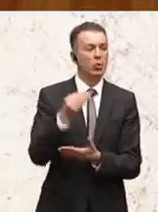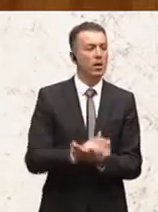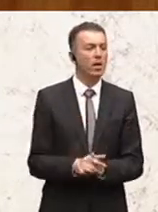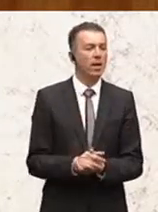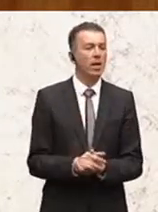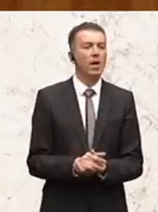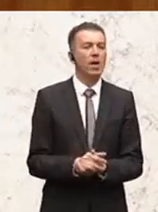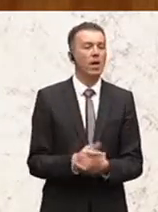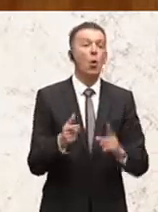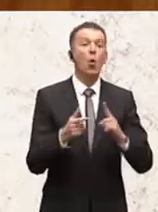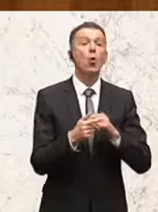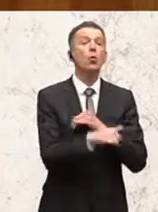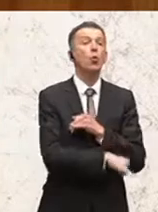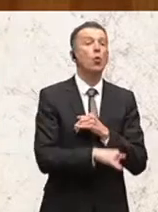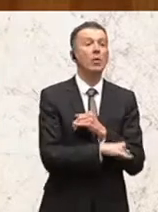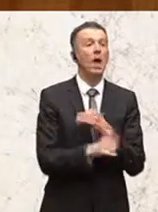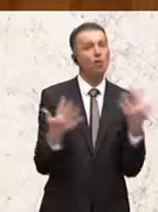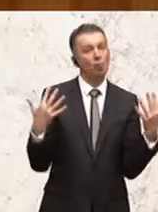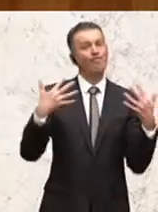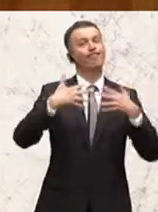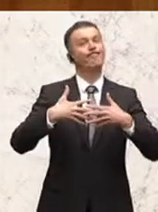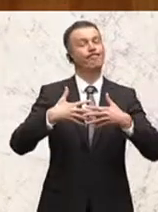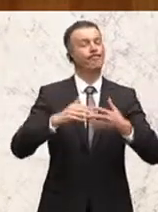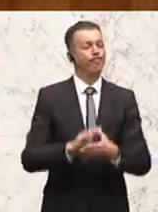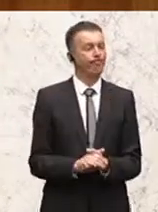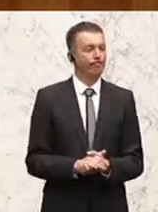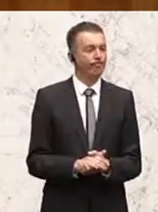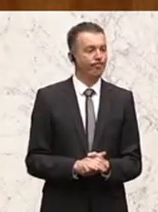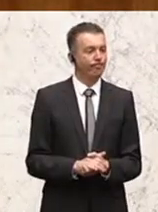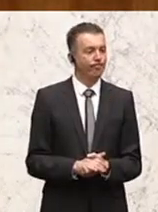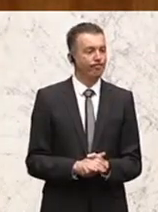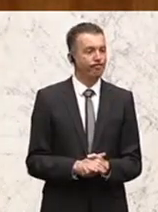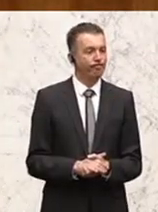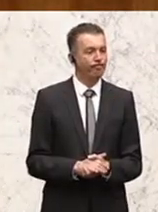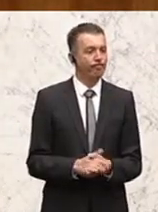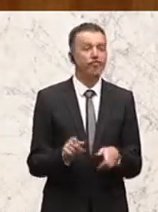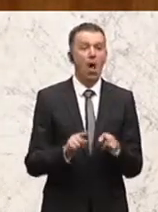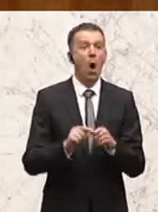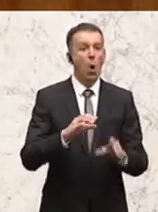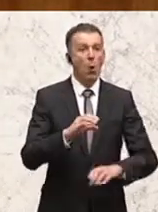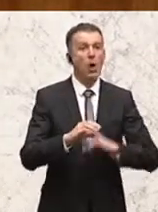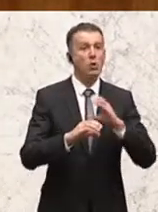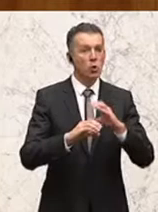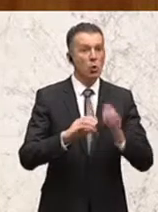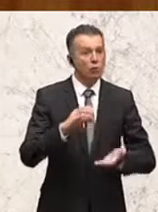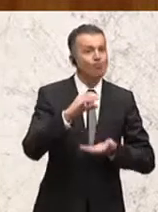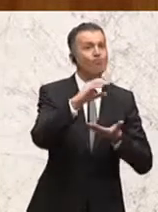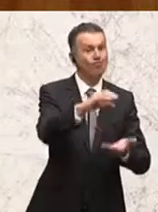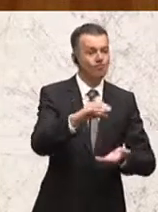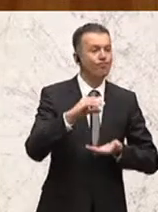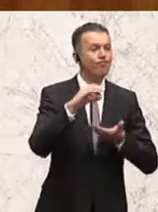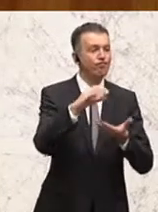einem Gymnasium zusammenzuführen. Man hat sie mit entsprechenden Ressourcen ausgestattet und es